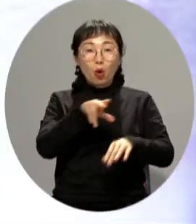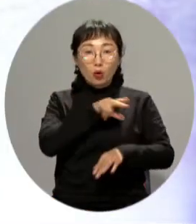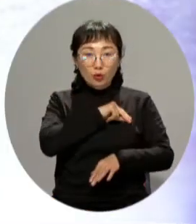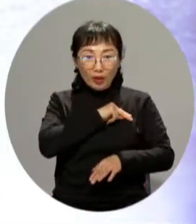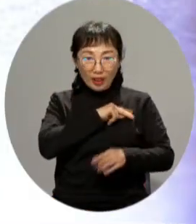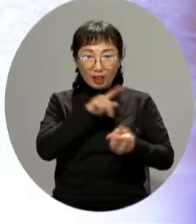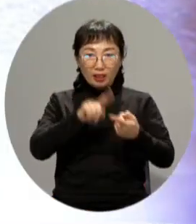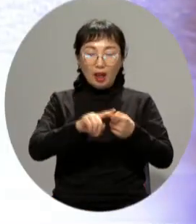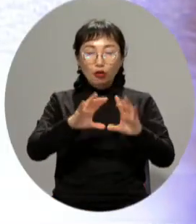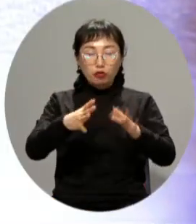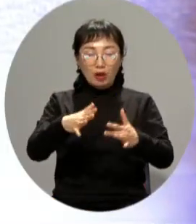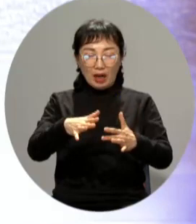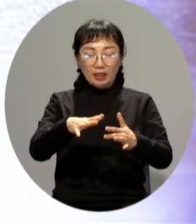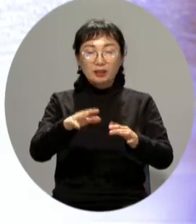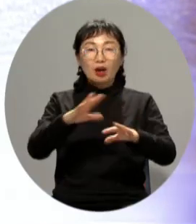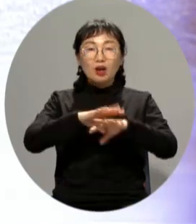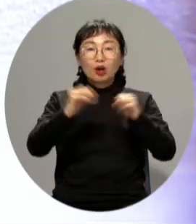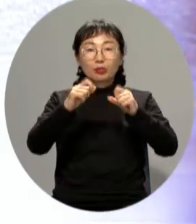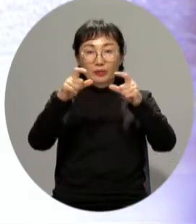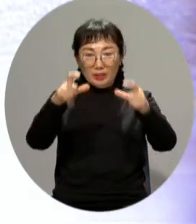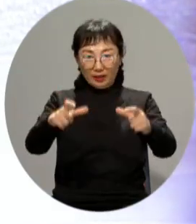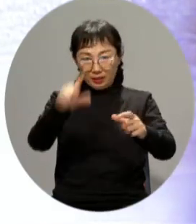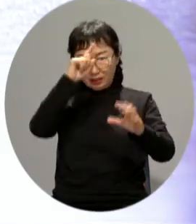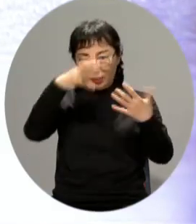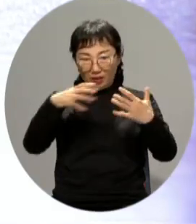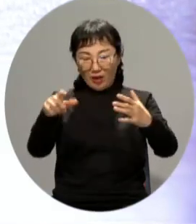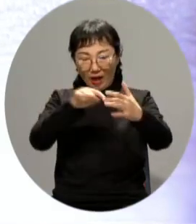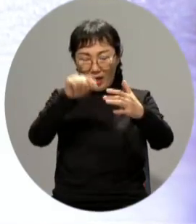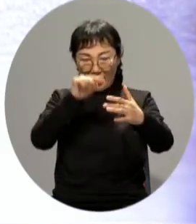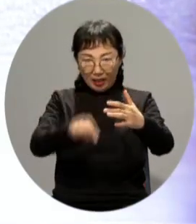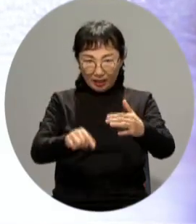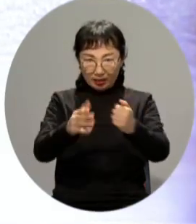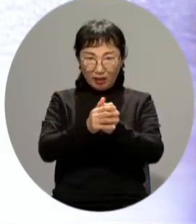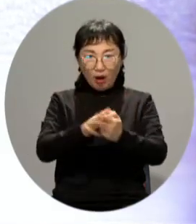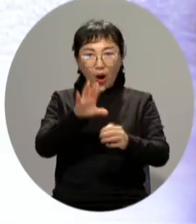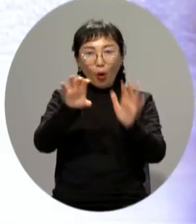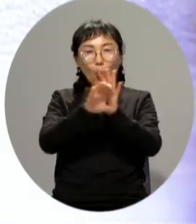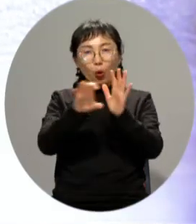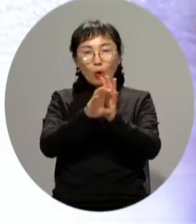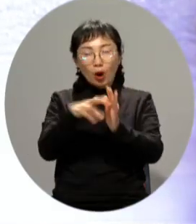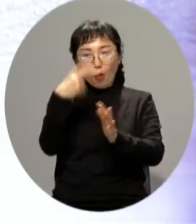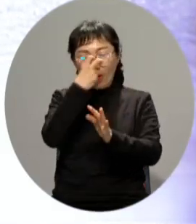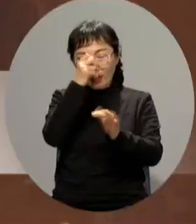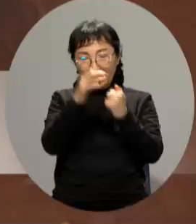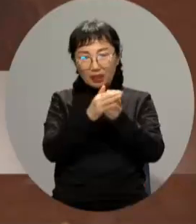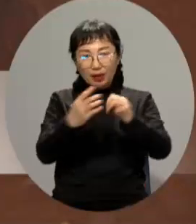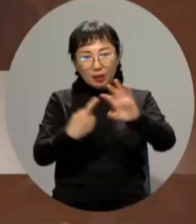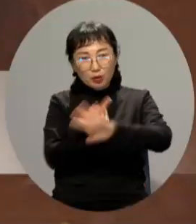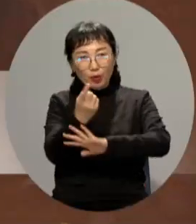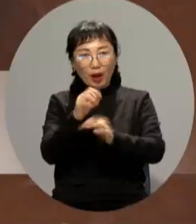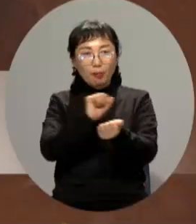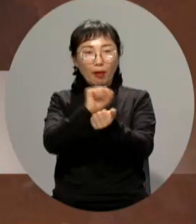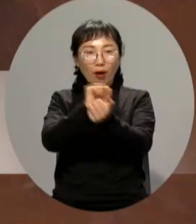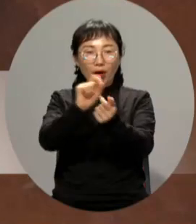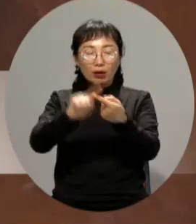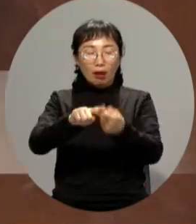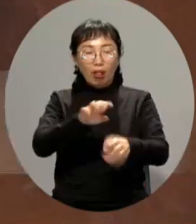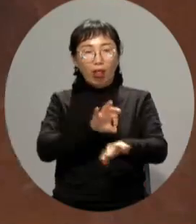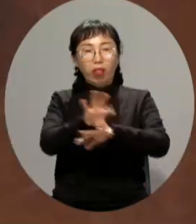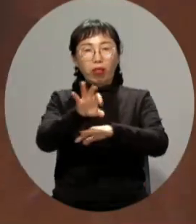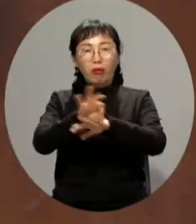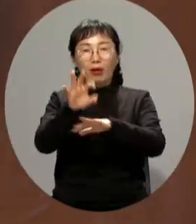의원은 국가나 지자체가 코로나19 대책에 몰두하다 보니 기타 법정 전염병 관리의 소홀했다며 예방과